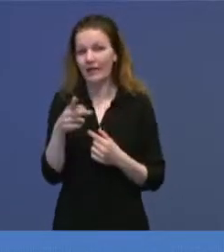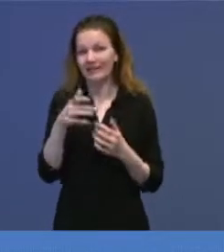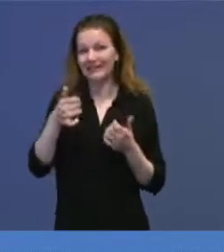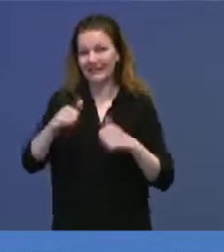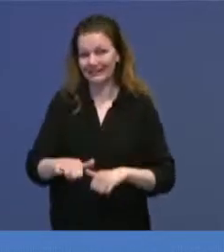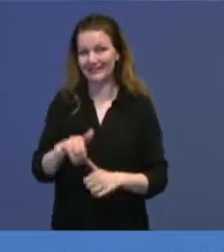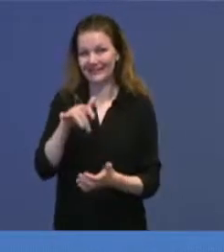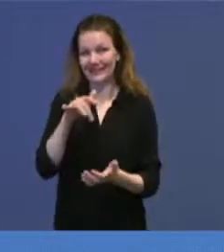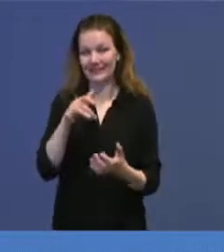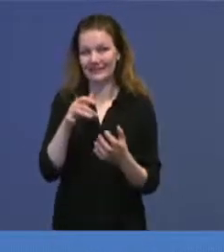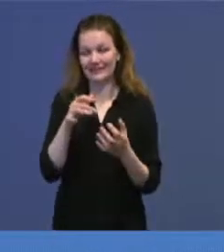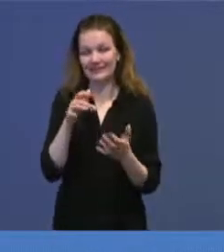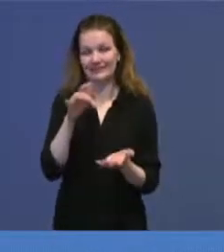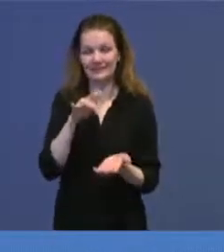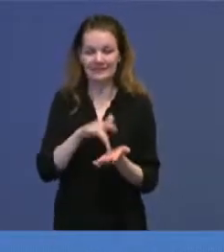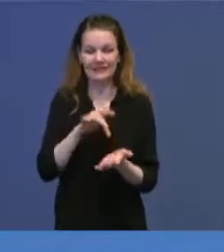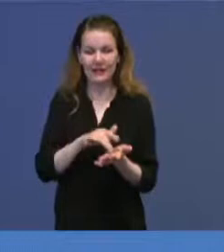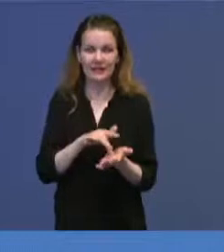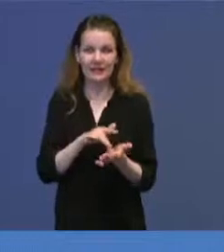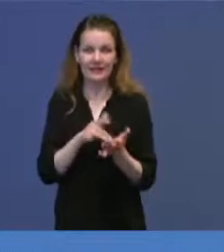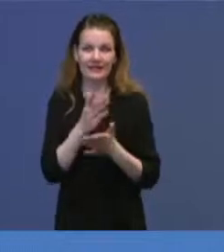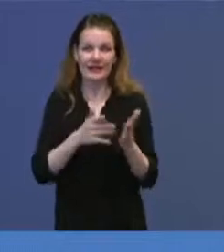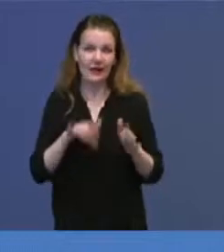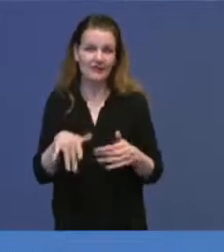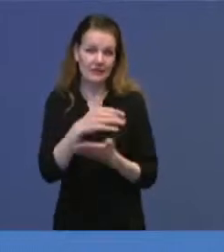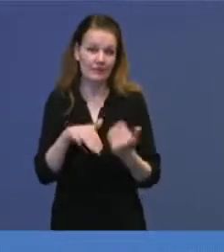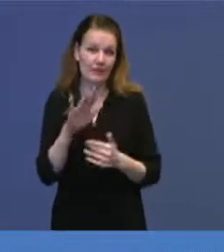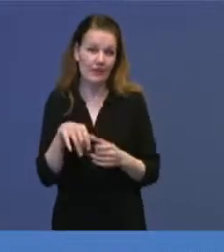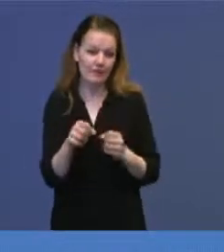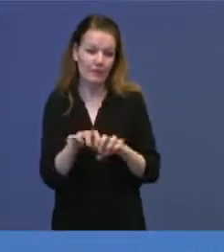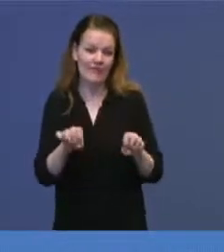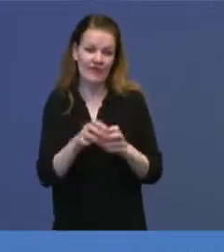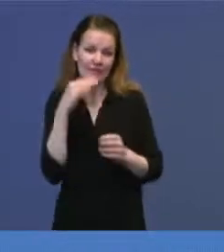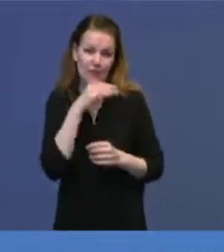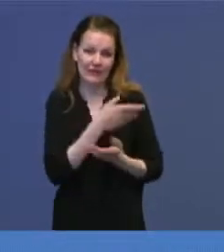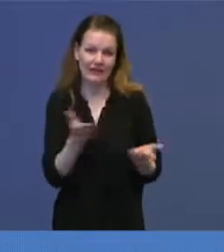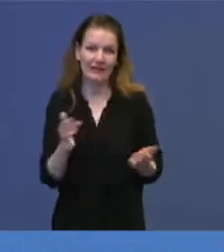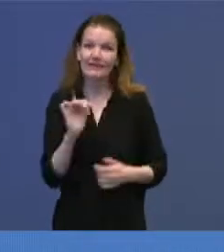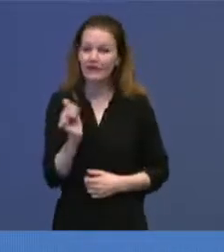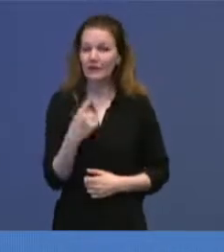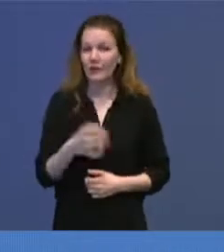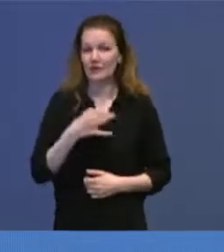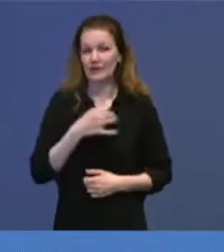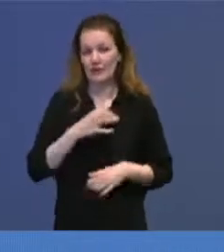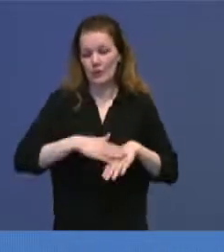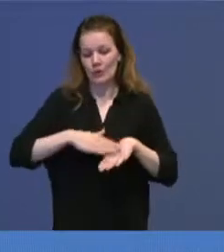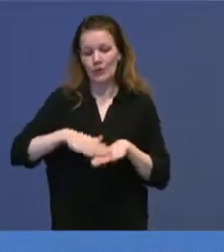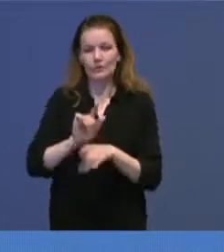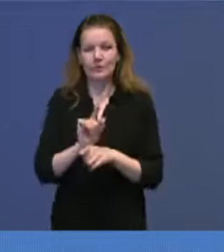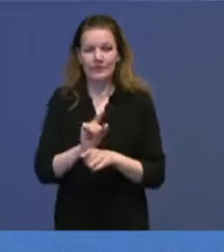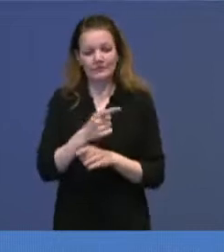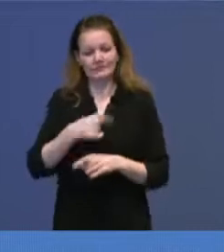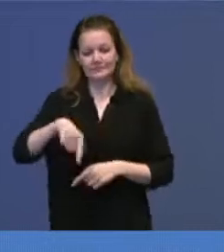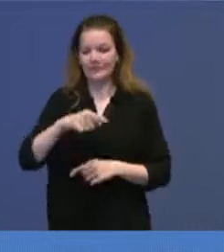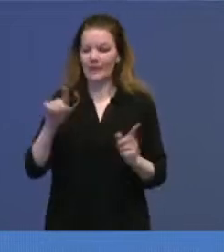spill. Derfor vil regjeringen ta grep for å gjøre samfunnet mindre sårbare for